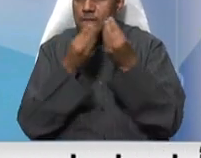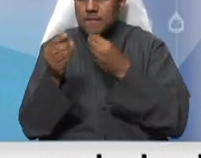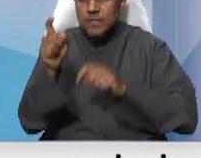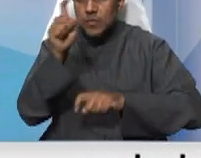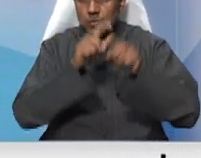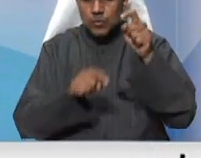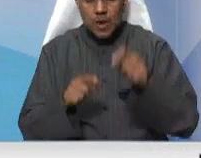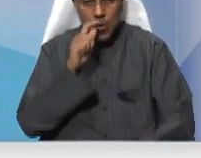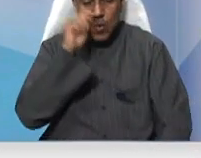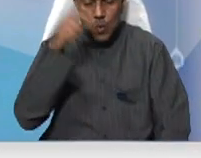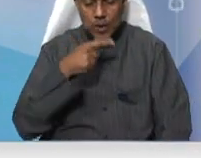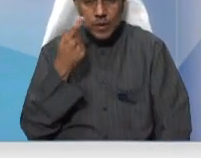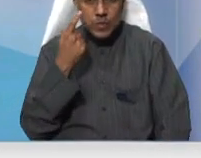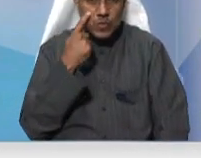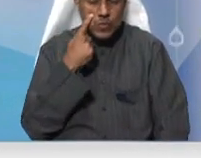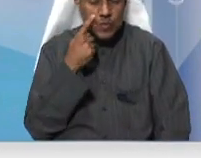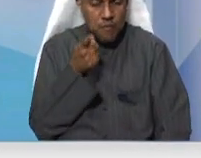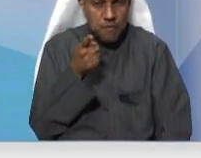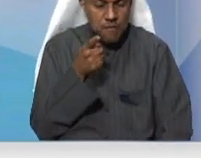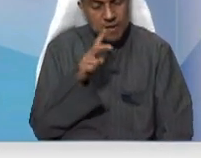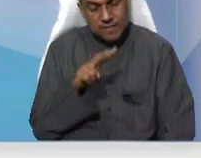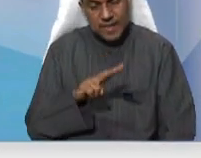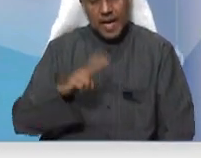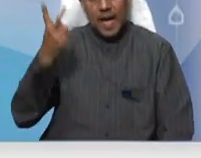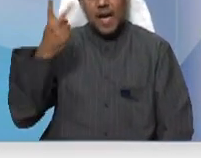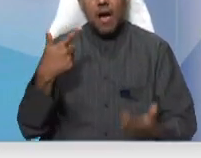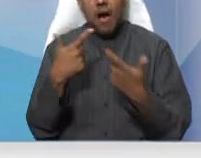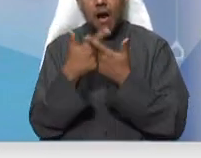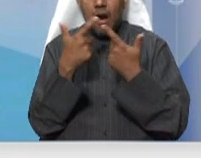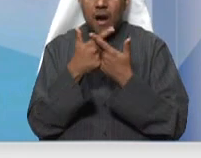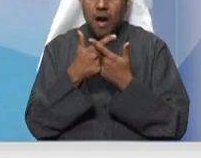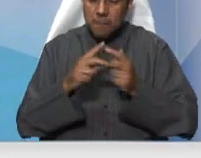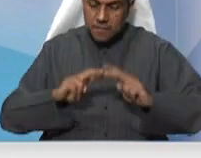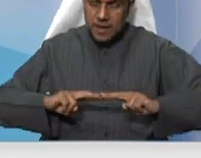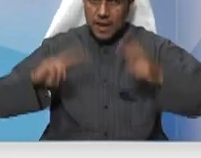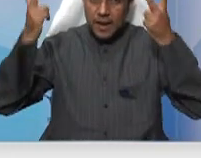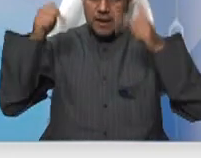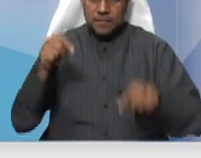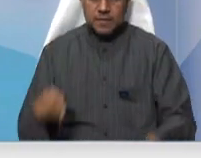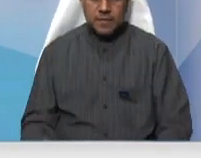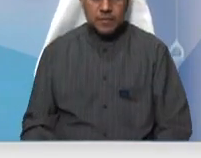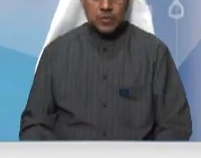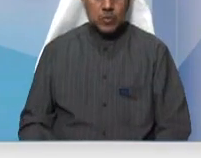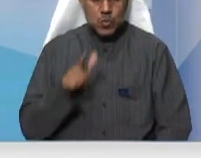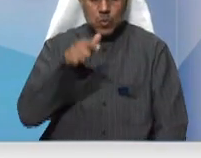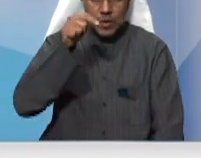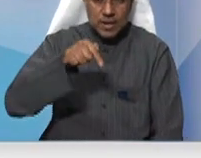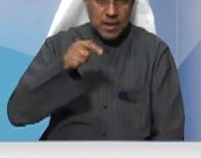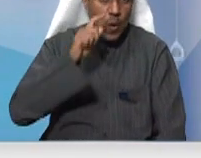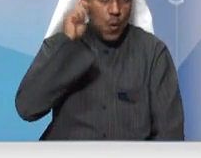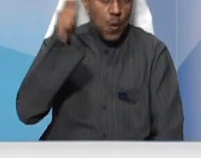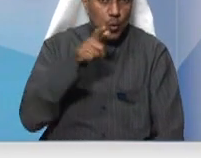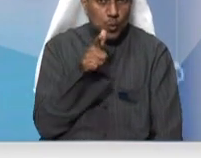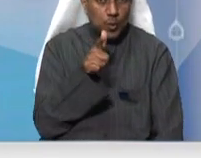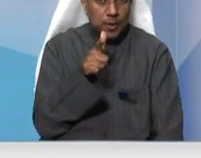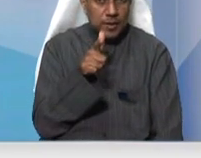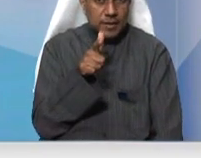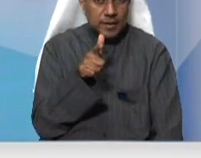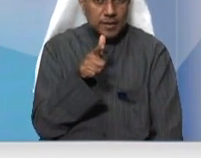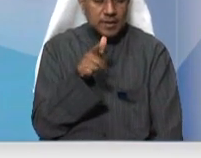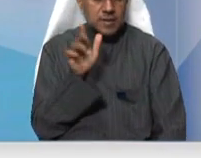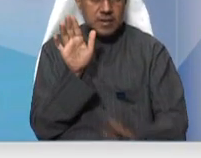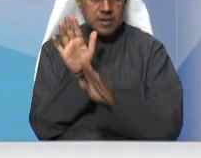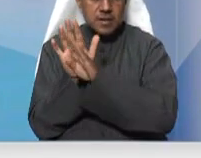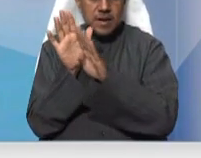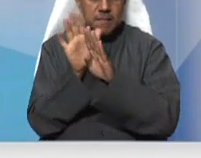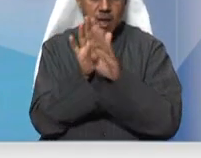فرقا على أرض المعركة ويجب مواصلته، وأشاد بأداء القوات الأوكرانية التي يدعمها الحلف بقوة